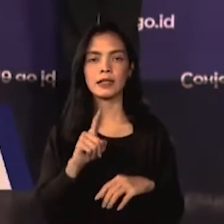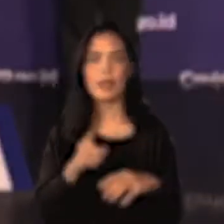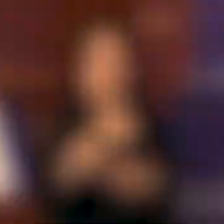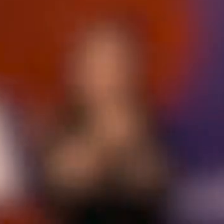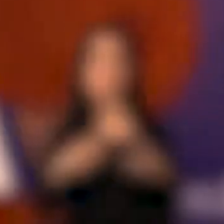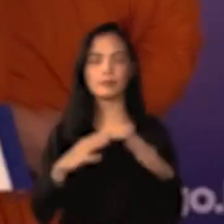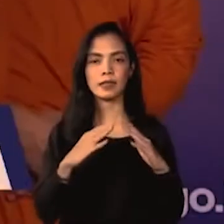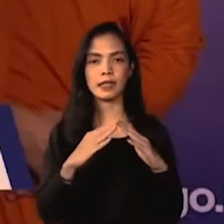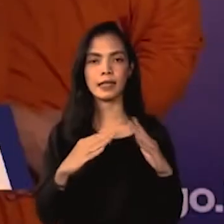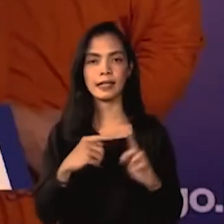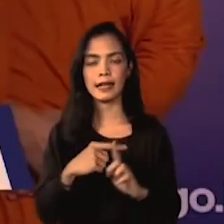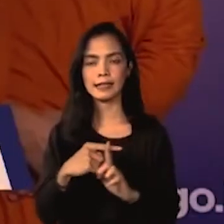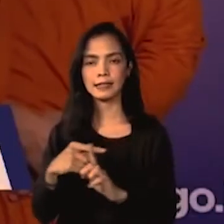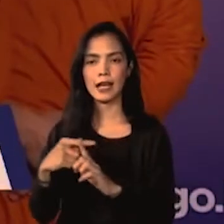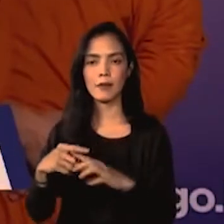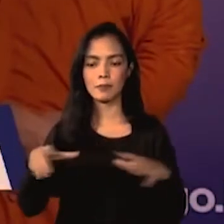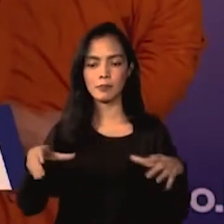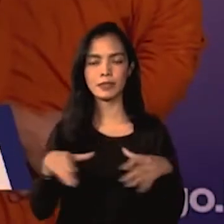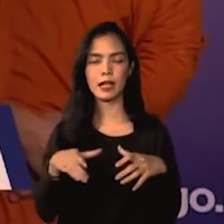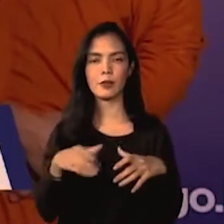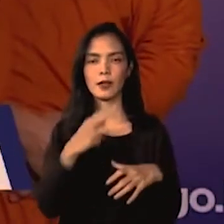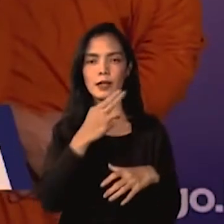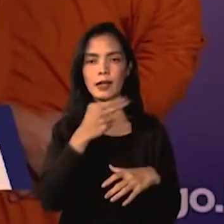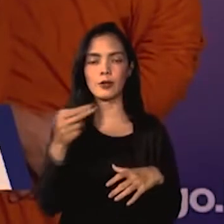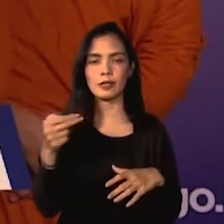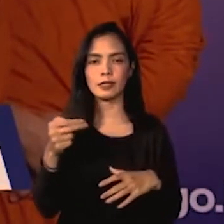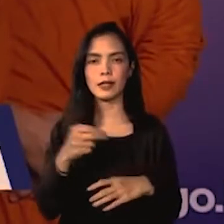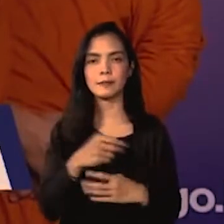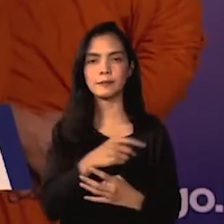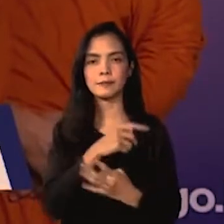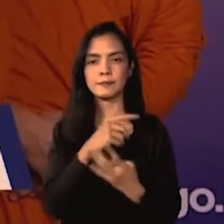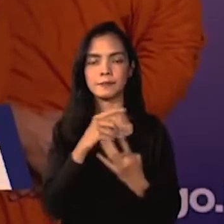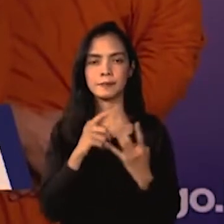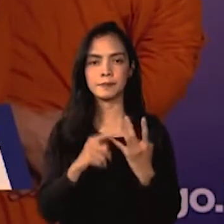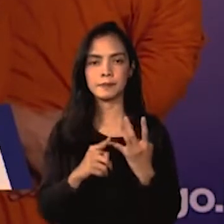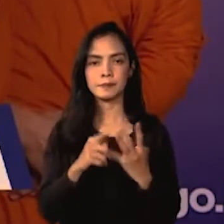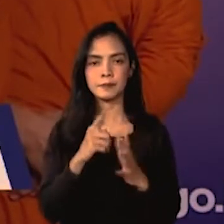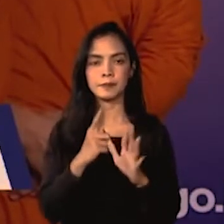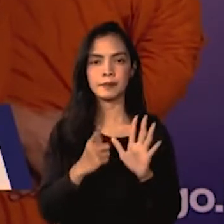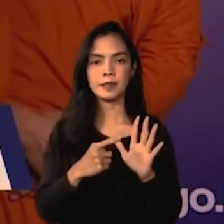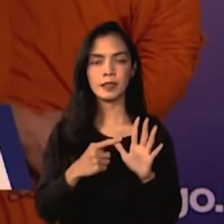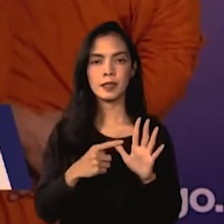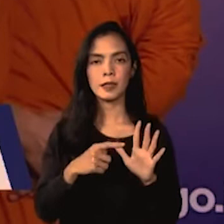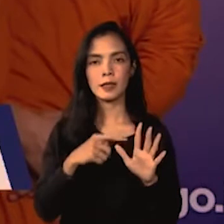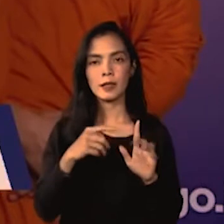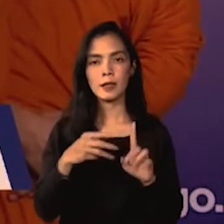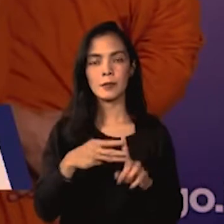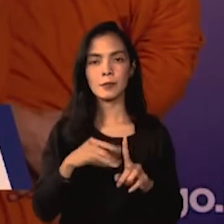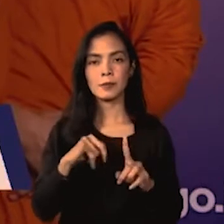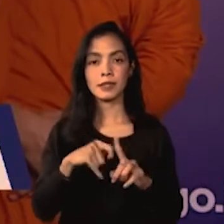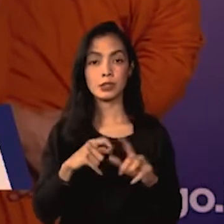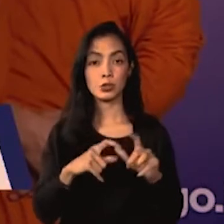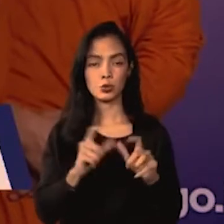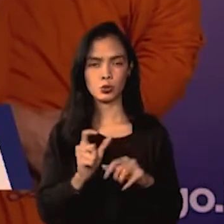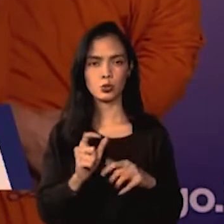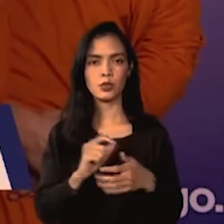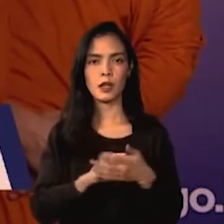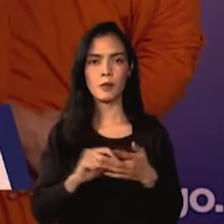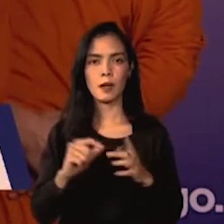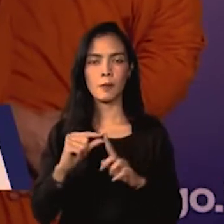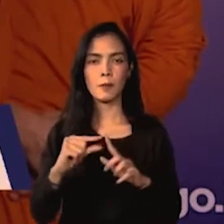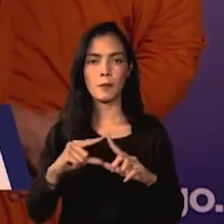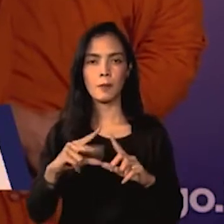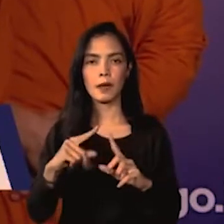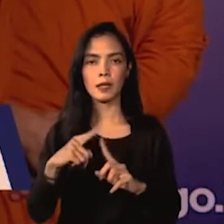Persatuan Gereja-Gereja Indonesia. Dan selanjutnya Bapak Biksu Partono Nyana